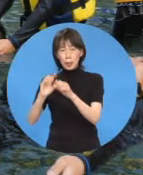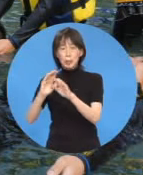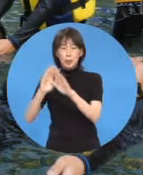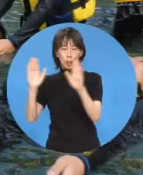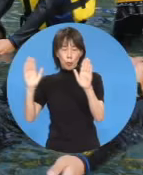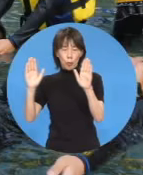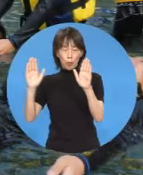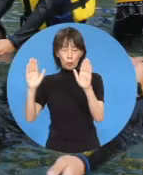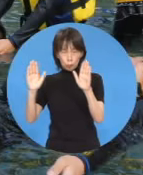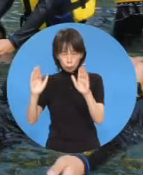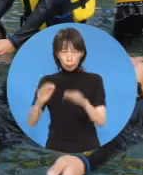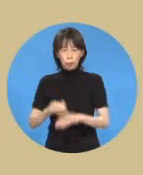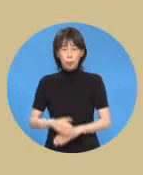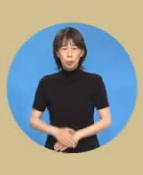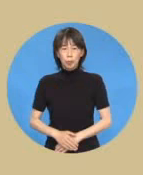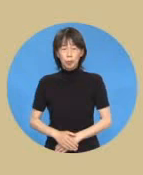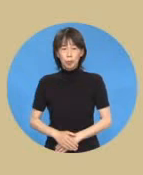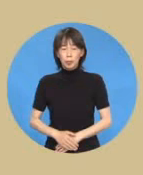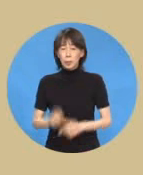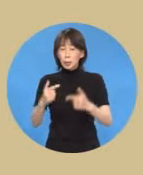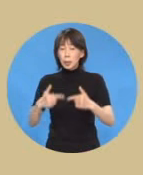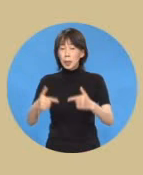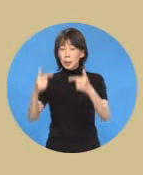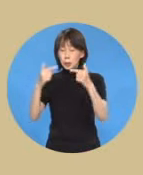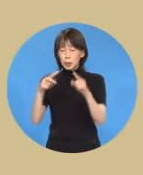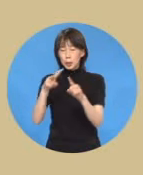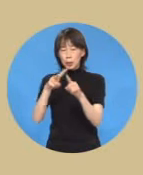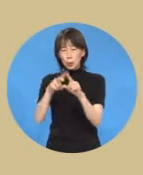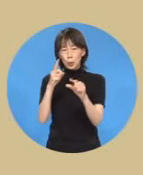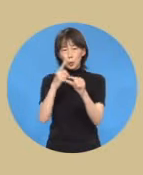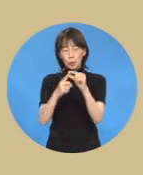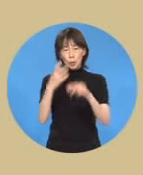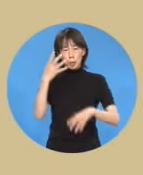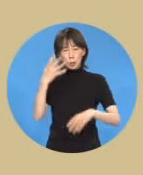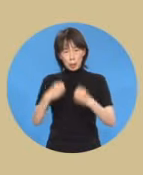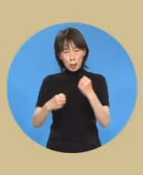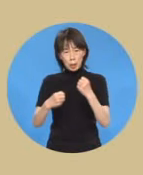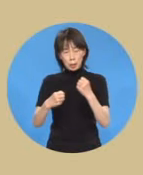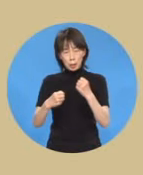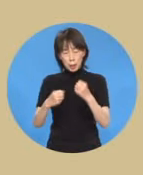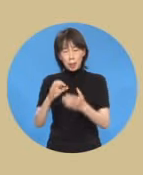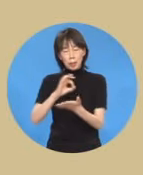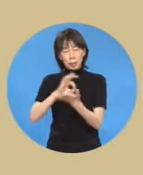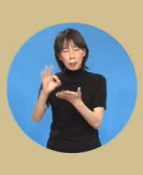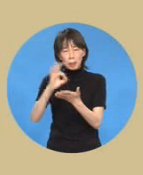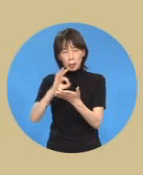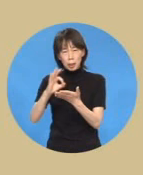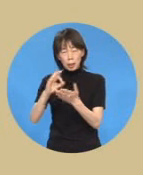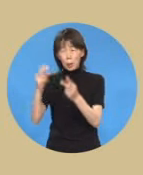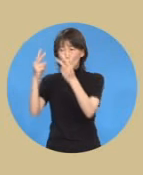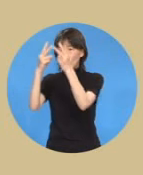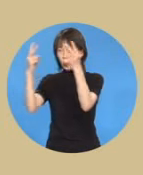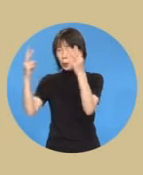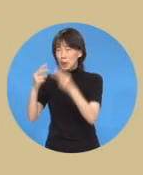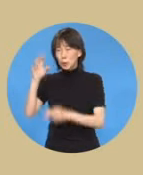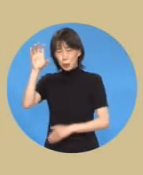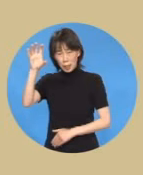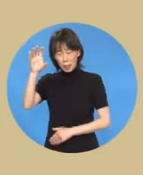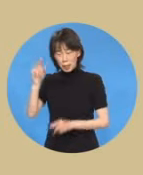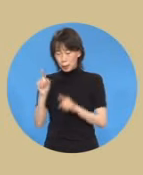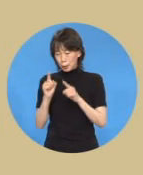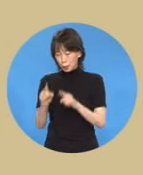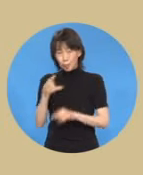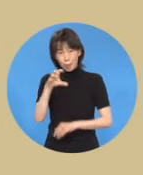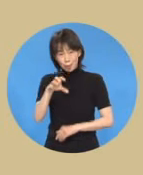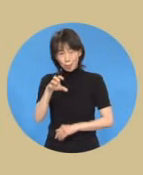創設したものです毎年たくさんの小中学生がこの基金を活用して北海道